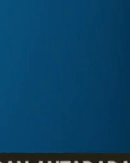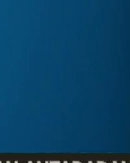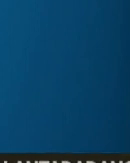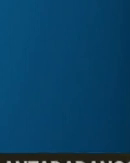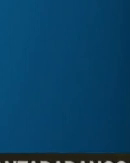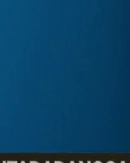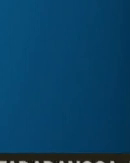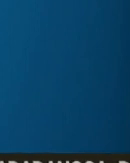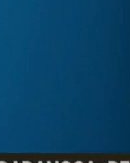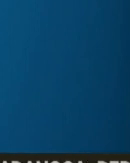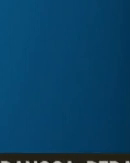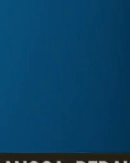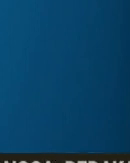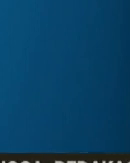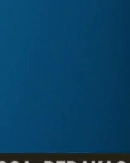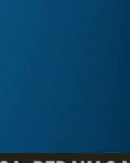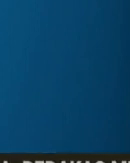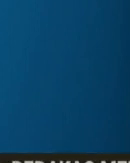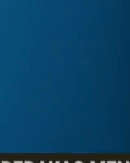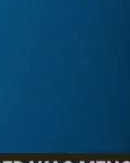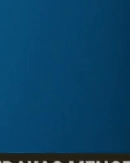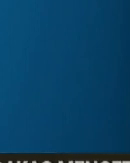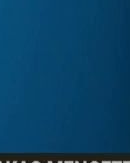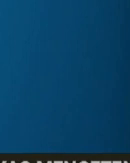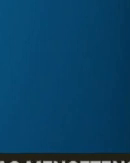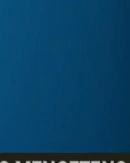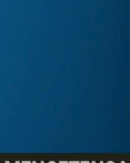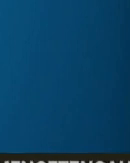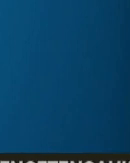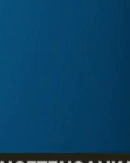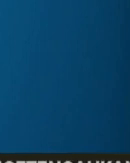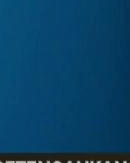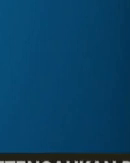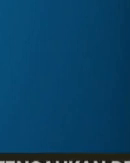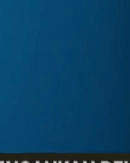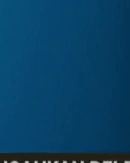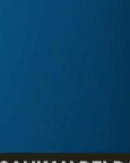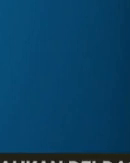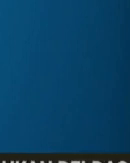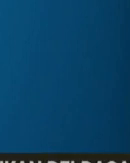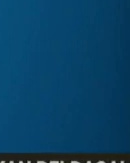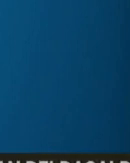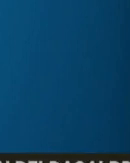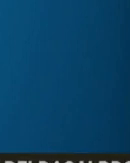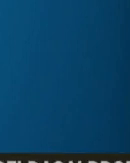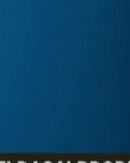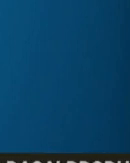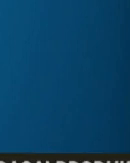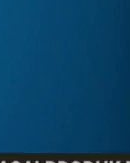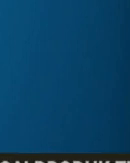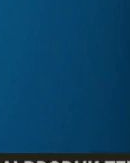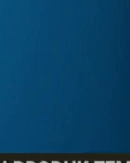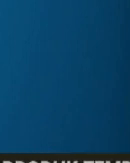penjualan produk-produk tersebut berikut yang ini produk-produk berkenaan adalah dilarang untuk diimpor dan dijual di negara